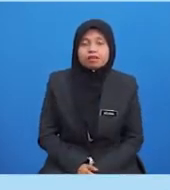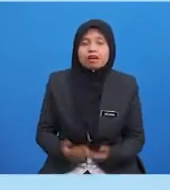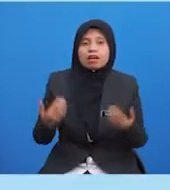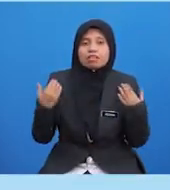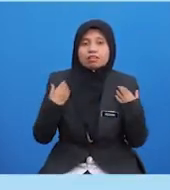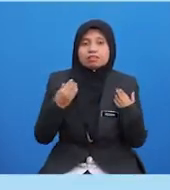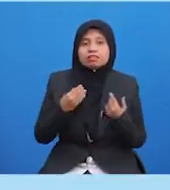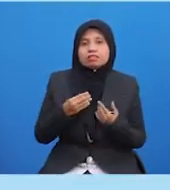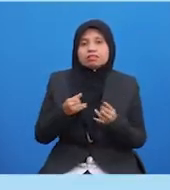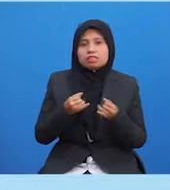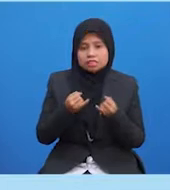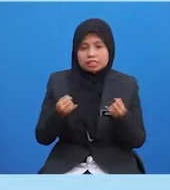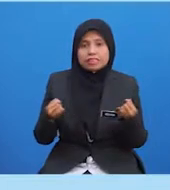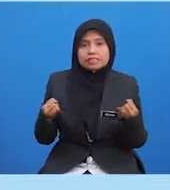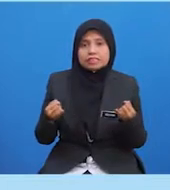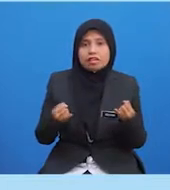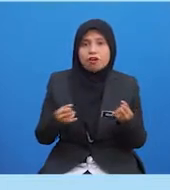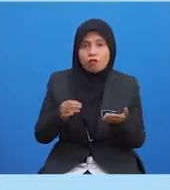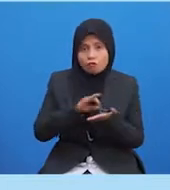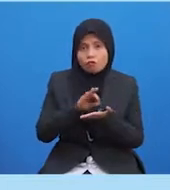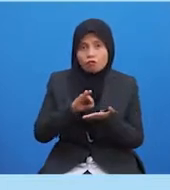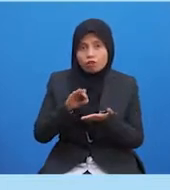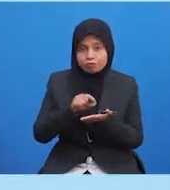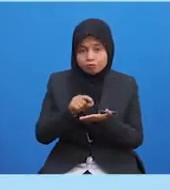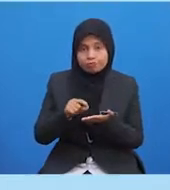Terdapat beberapa gaya font dalam CSS.